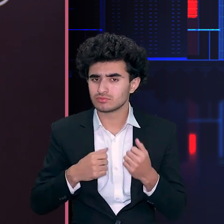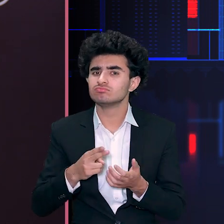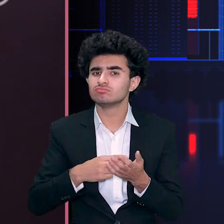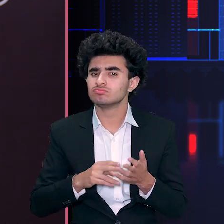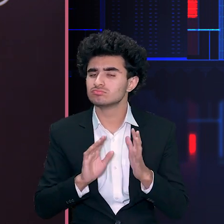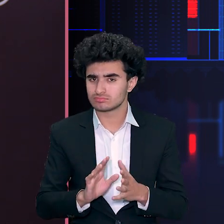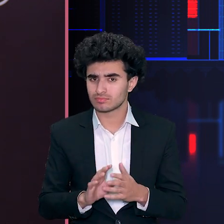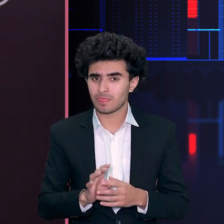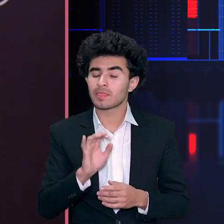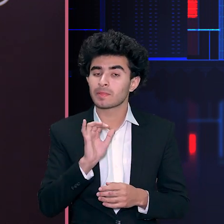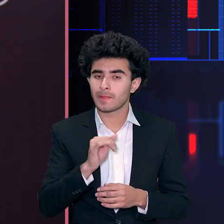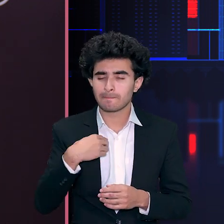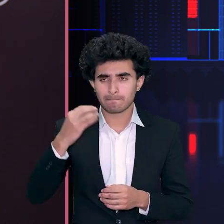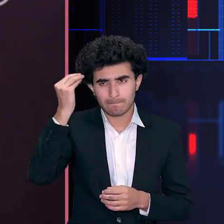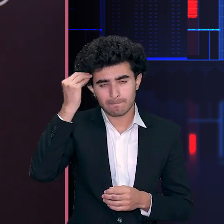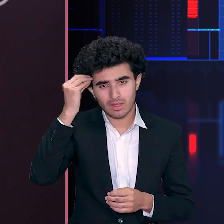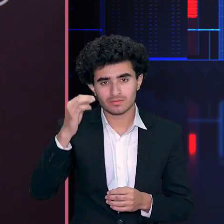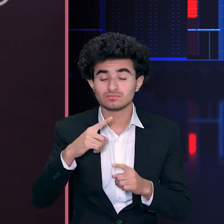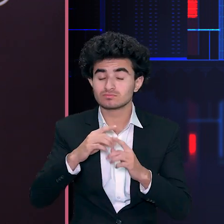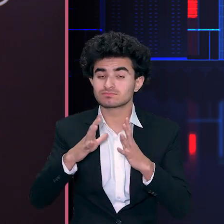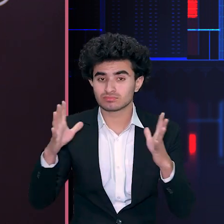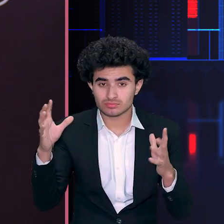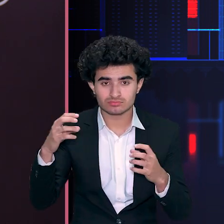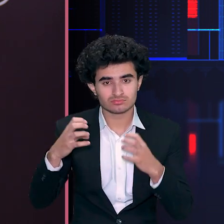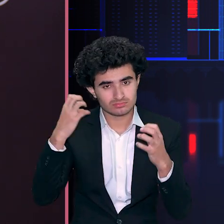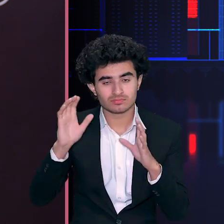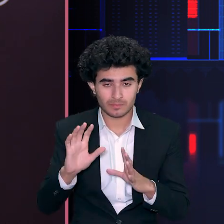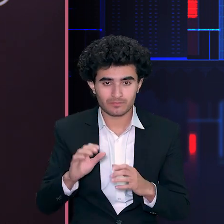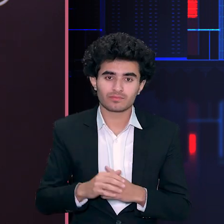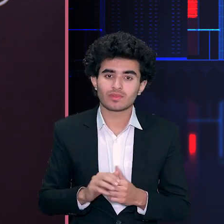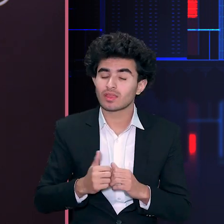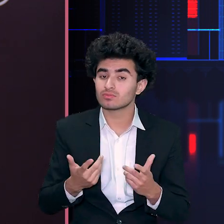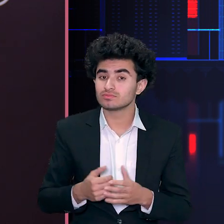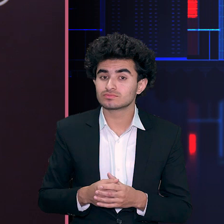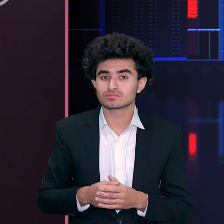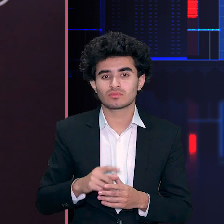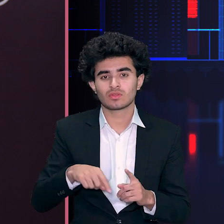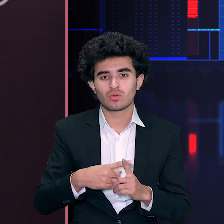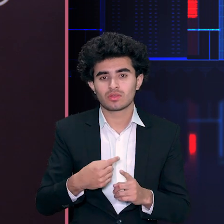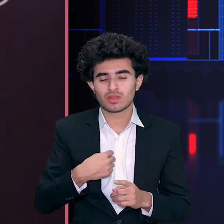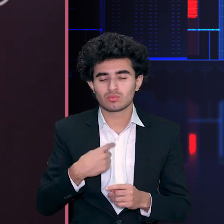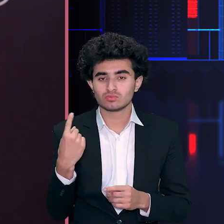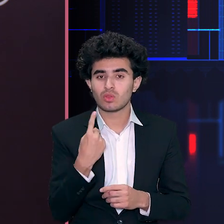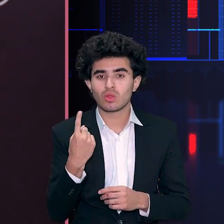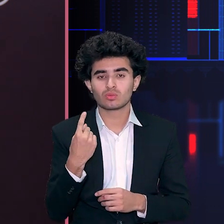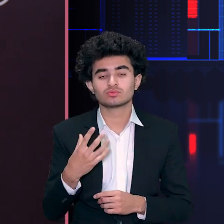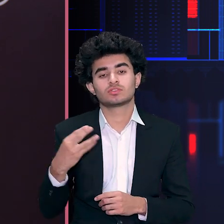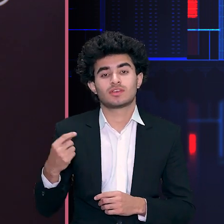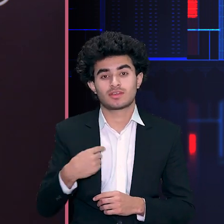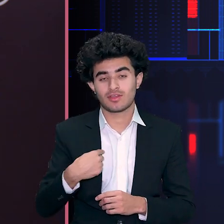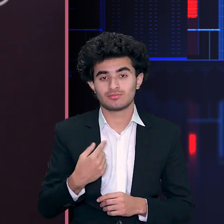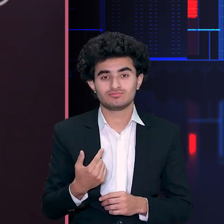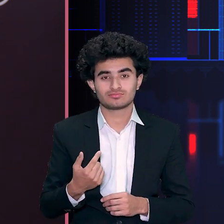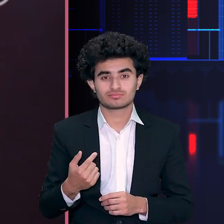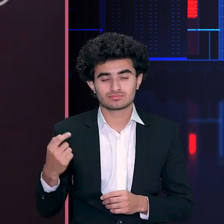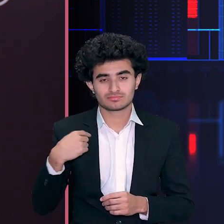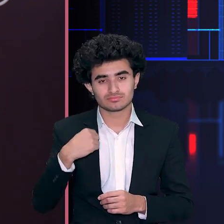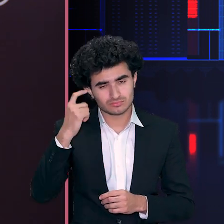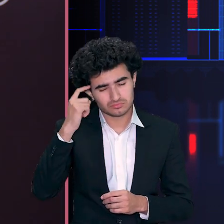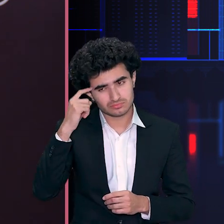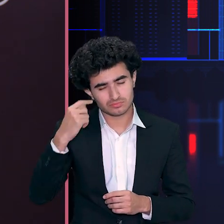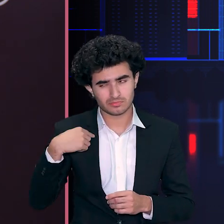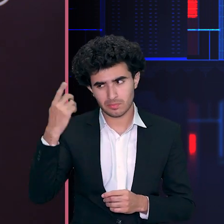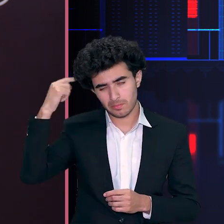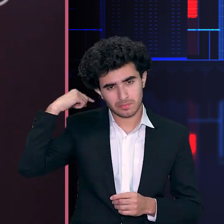میرے مائنڈ پہ کافی اثر پڑ گیا۔ وہ کس طرح سے تھا کہ وین آئی واز alone، اور میں انہی اپنے پاسٹ کو یاد کرتا